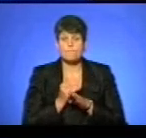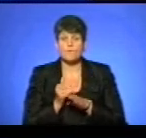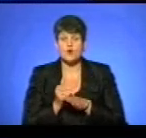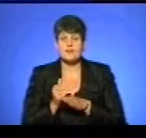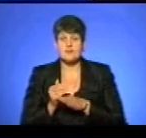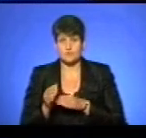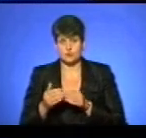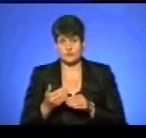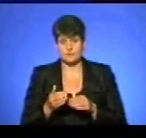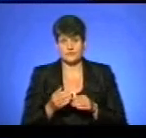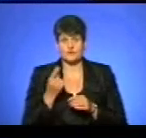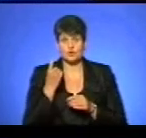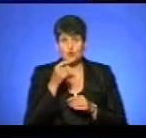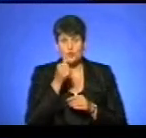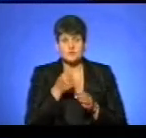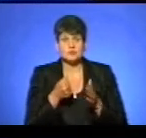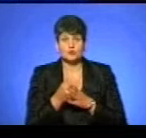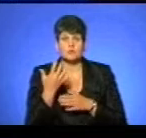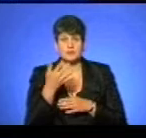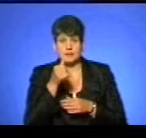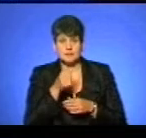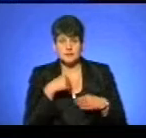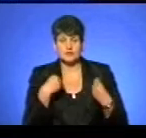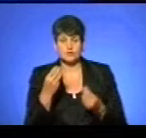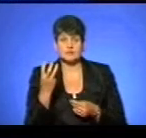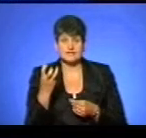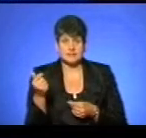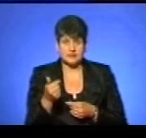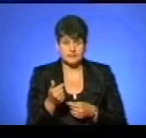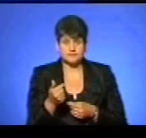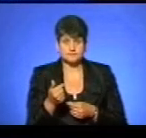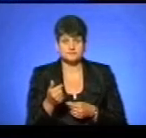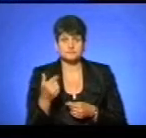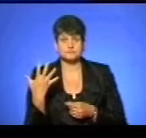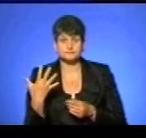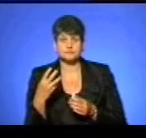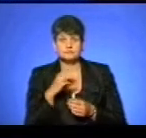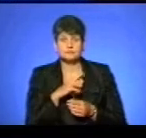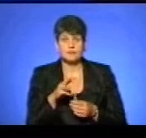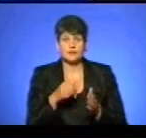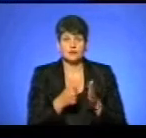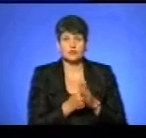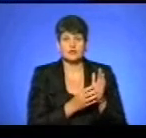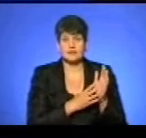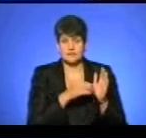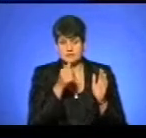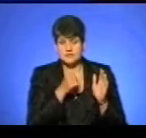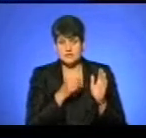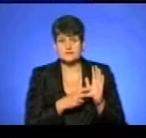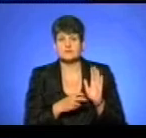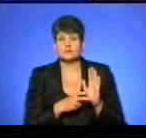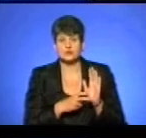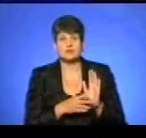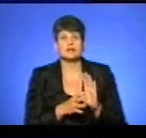виділення коштів. Тобто від одного місяця до п'яти місяців дають 300 гривень, від п'яти місяців до дев'яти місяців 700, і